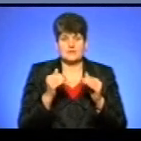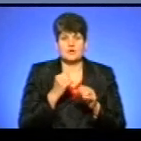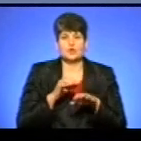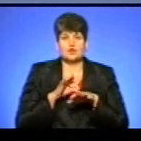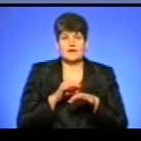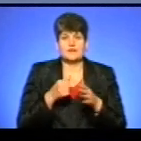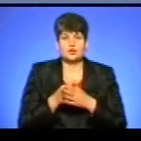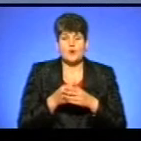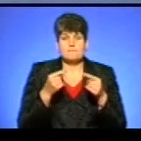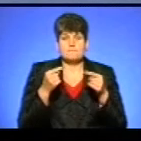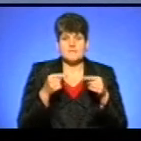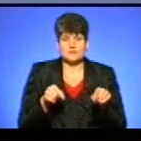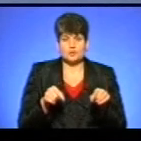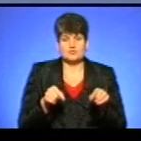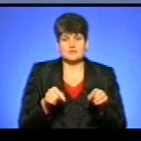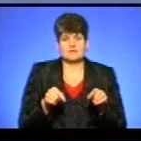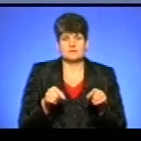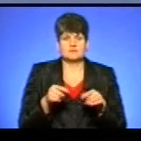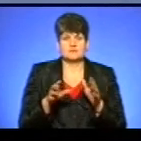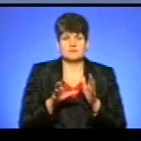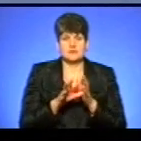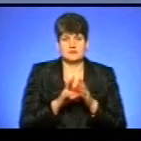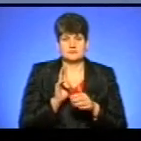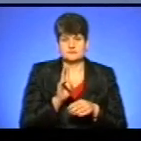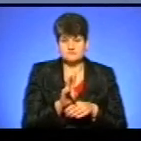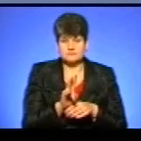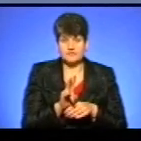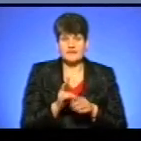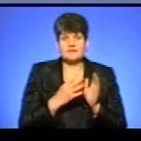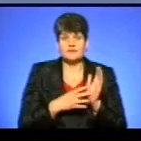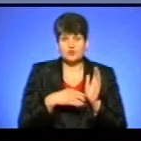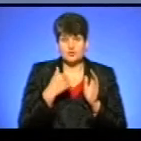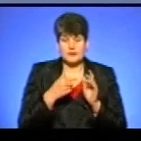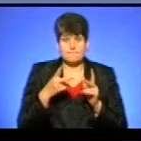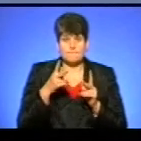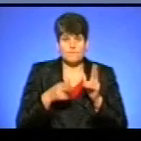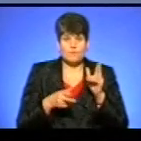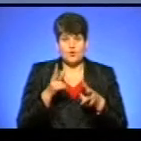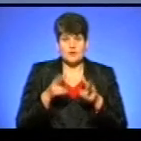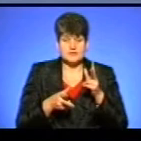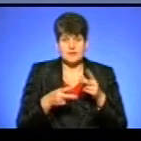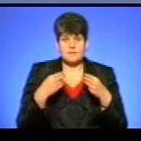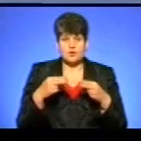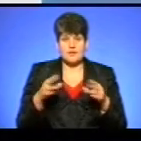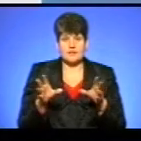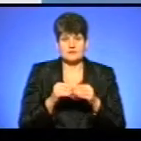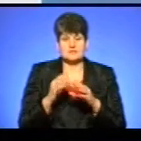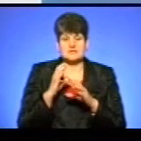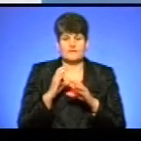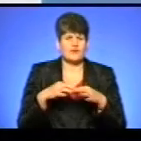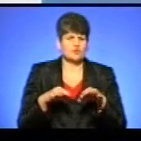банкрутства комунальне підприємство «Міськавтотранс», яке в 90-ті роки порізали, продали по кусочках разом з автобусами, зі всім